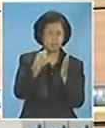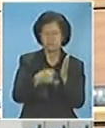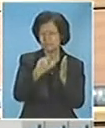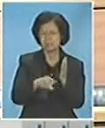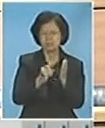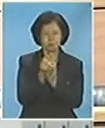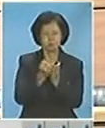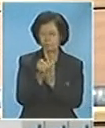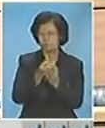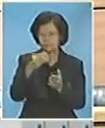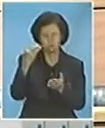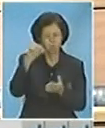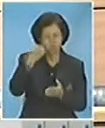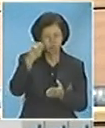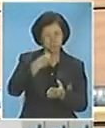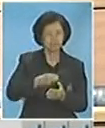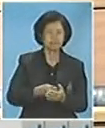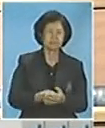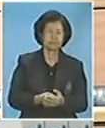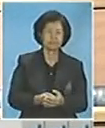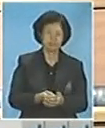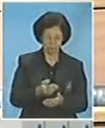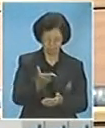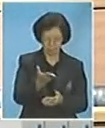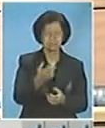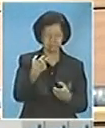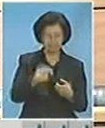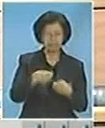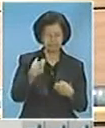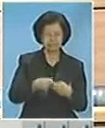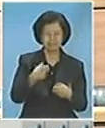ๆอยู่บ่อยครั้งนี่แหละครับคือปัญหา